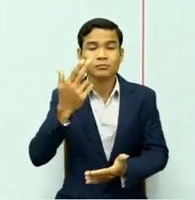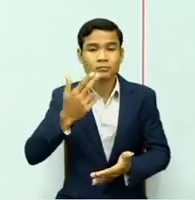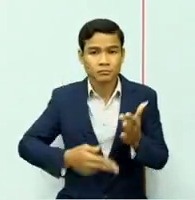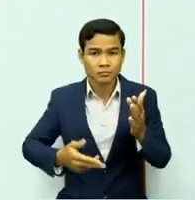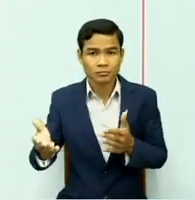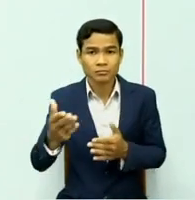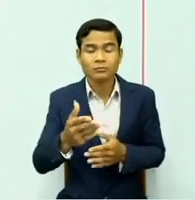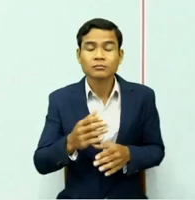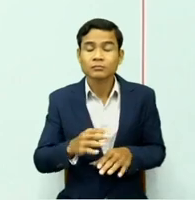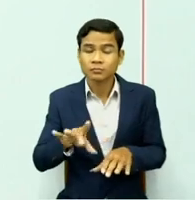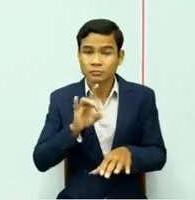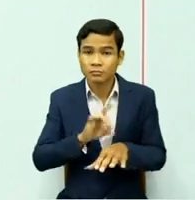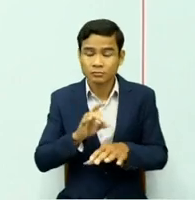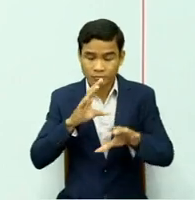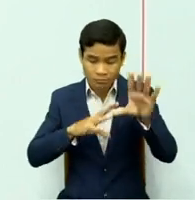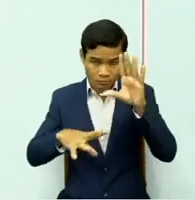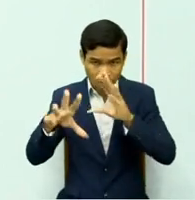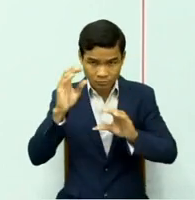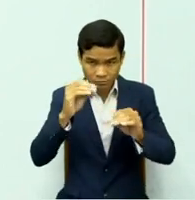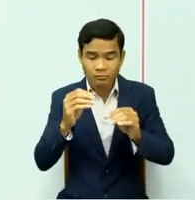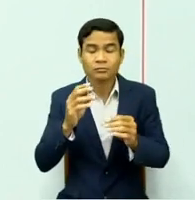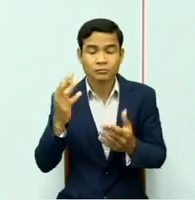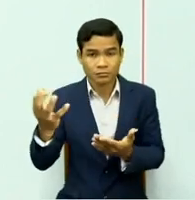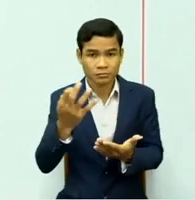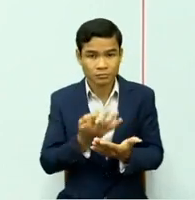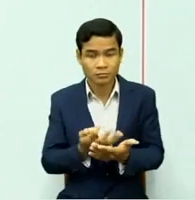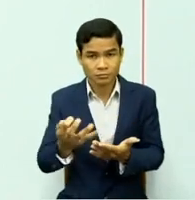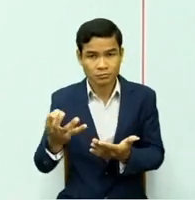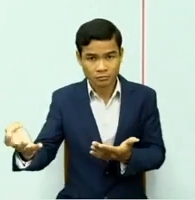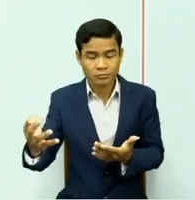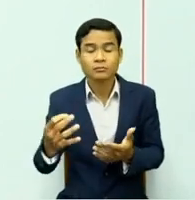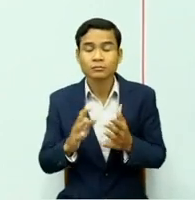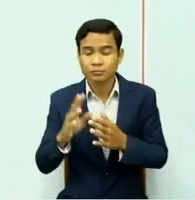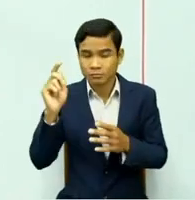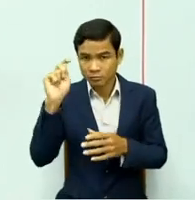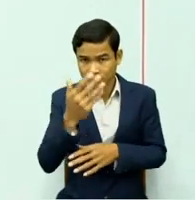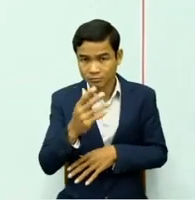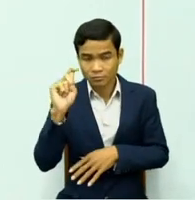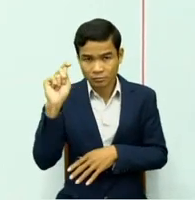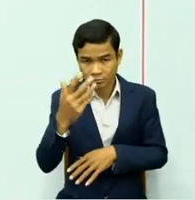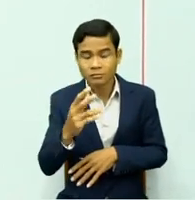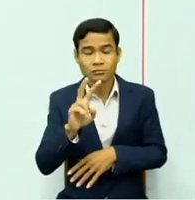តាមរយៈការសិក្សាវត្ថុជាក់ស្ដែងនិងរូបភាពជាមួយអ្នកគ្រូទាំង